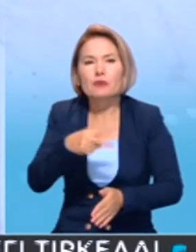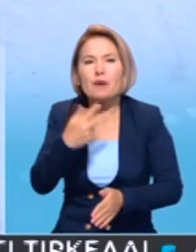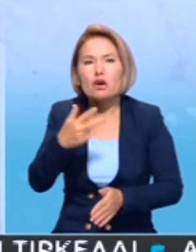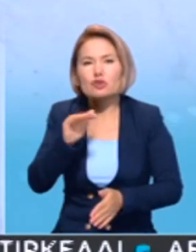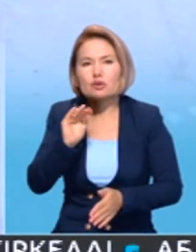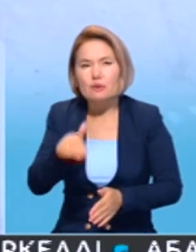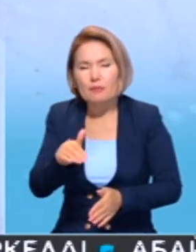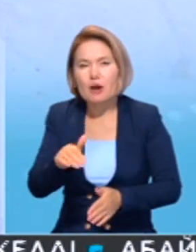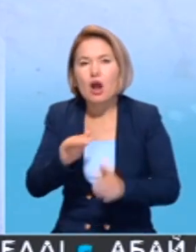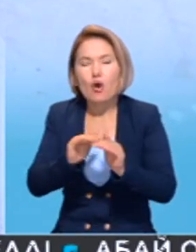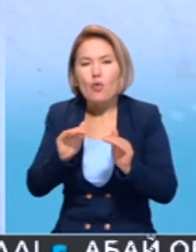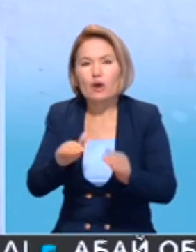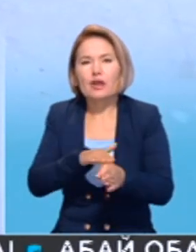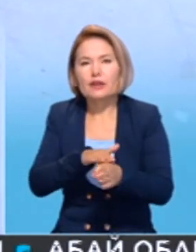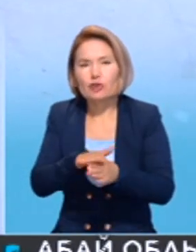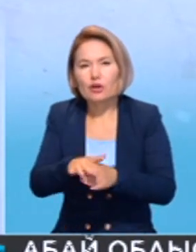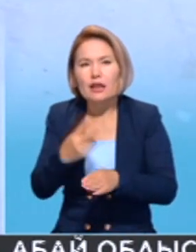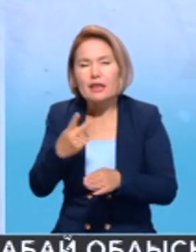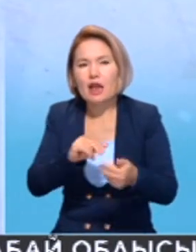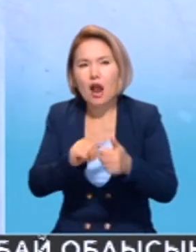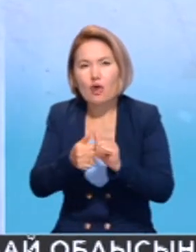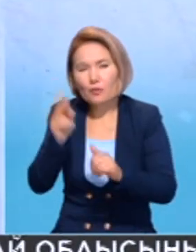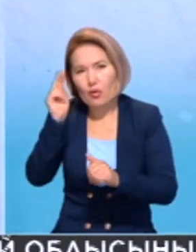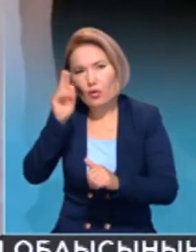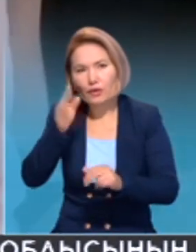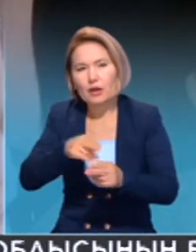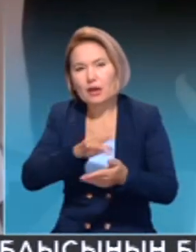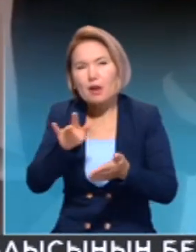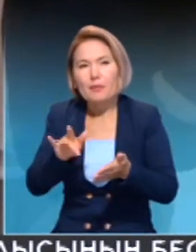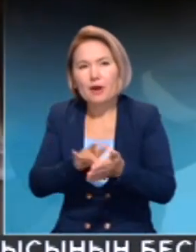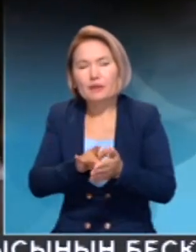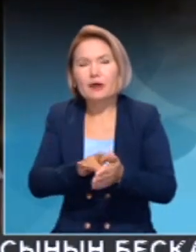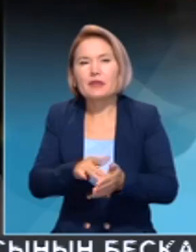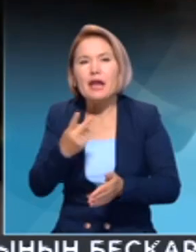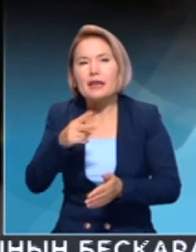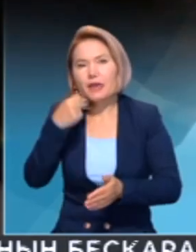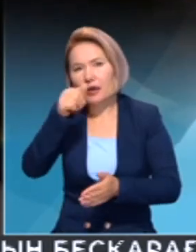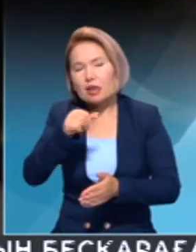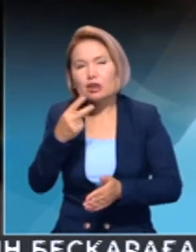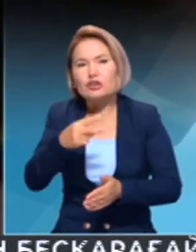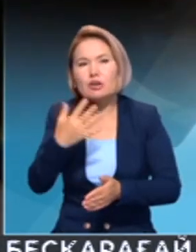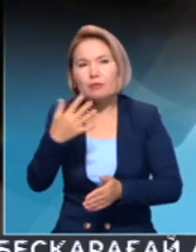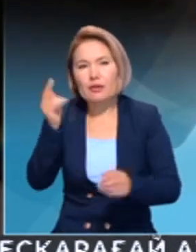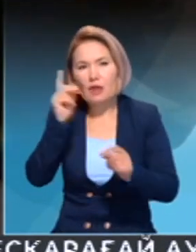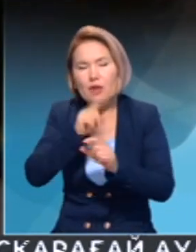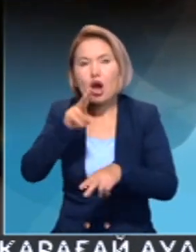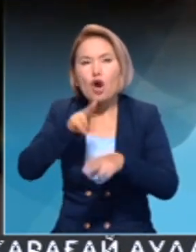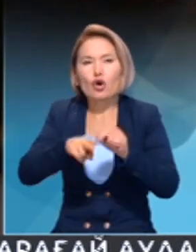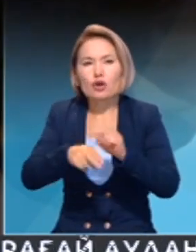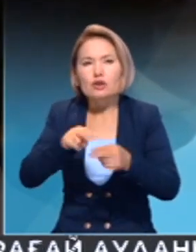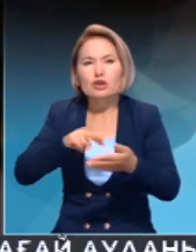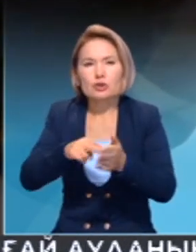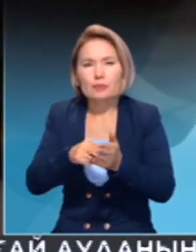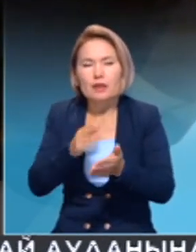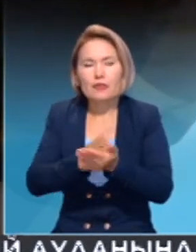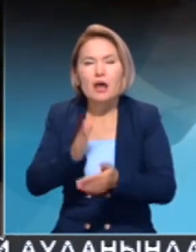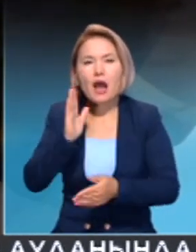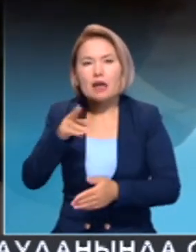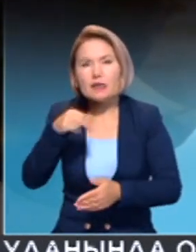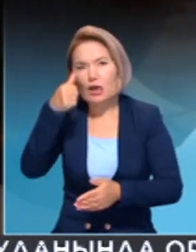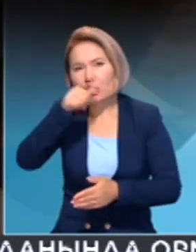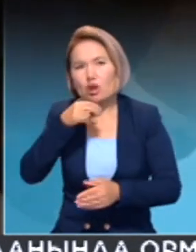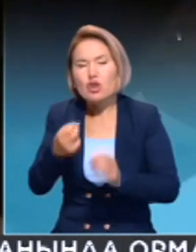астам оқушы түгел 2 ауысыммен оқитын болады. Жалпы шаһарда алдағы 2 жылда 25 мектептің құрылысы жоспарланған. Алдағы